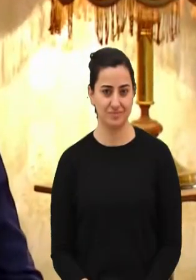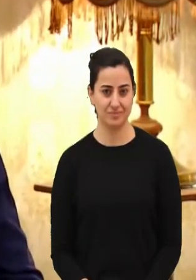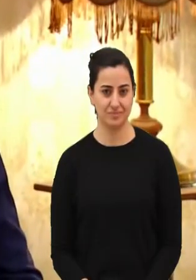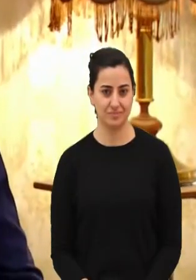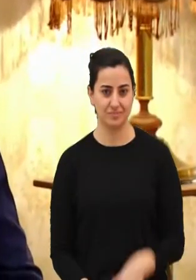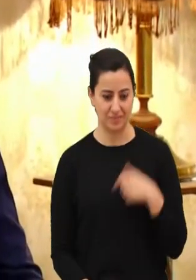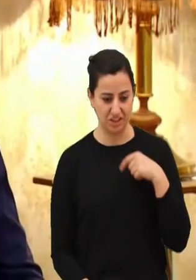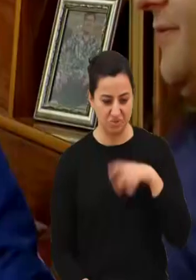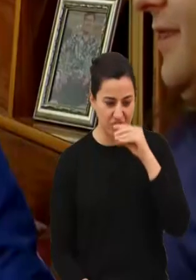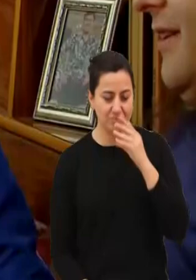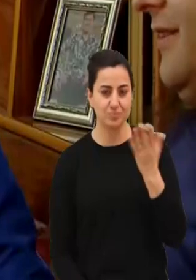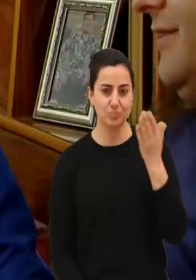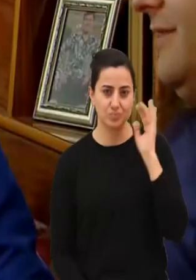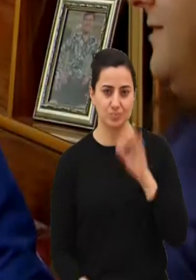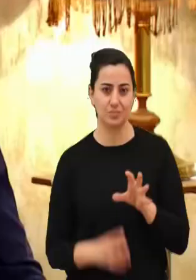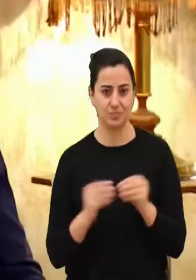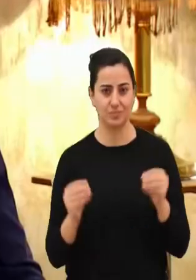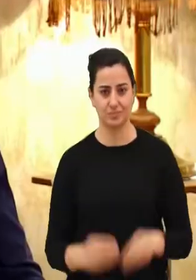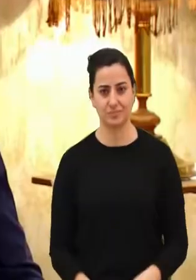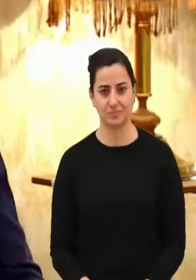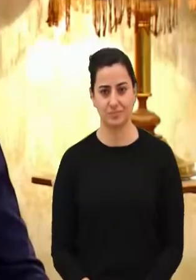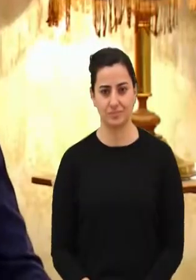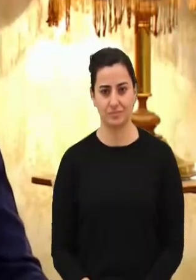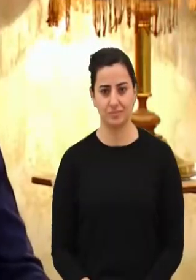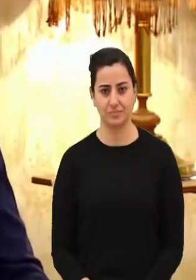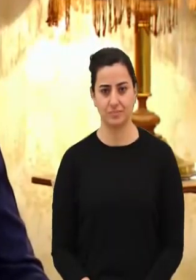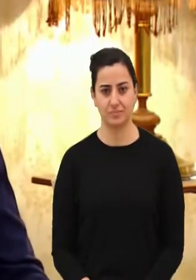Şimdi Fenerbahçe'deyim. Tabii. Karnına vurdu.